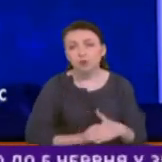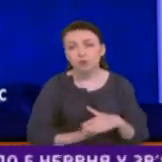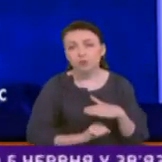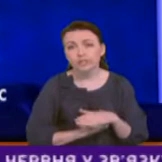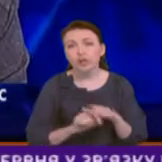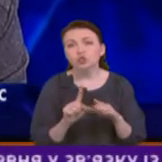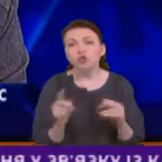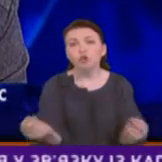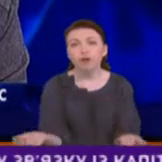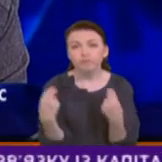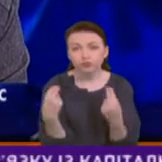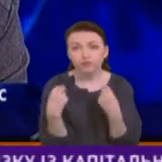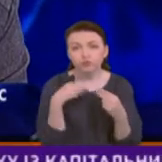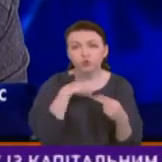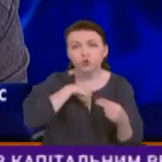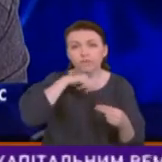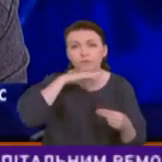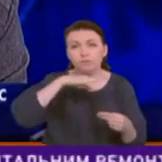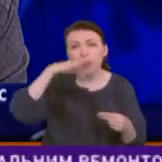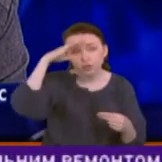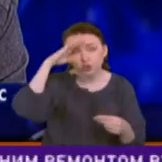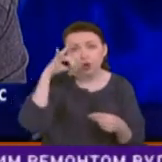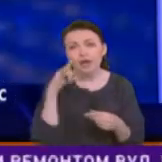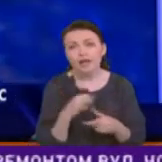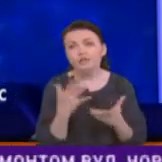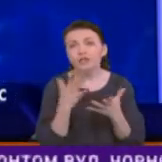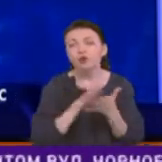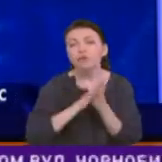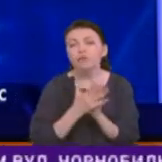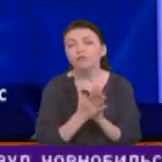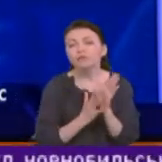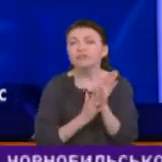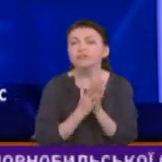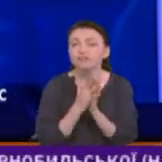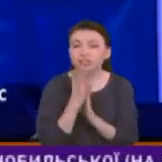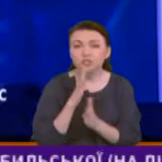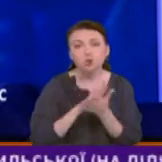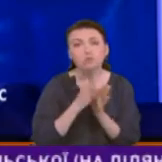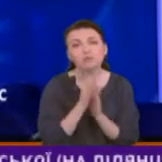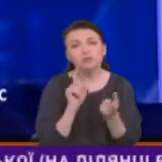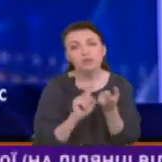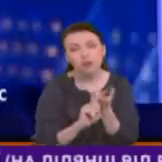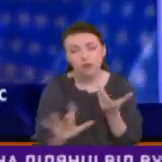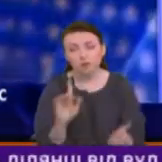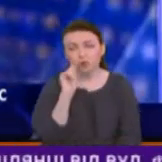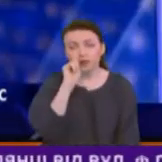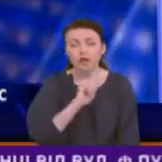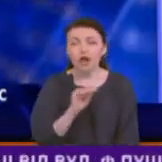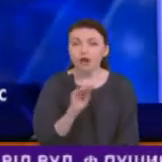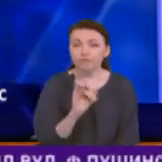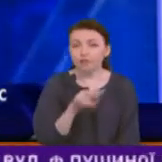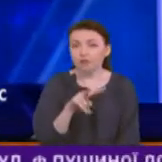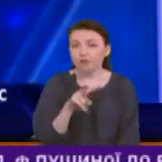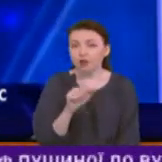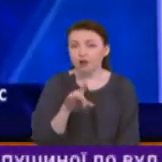чому його навчив його духовний батько і тих умовах, яких він виріс, а це умови все-таки незалежної України. А Філарет, ясно, за